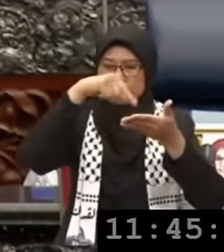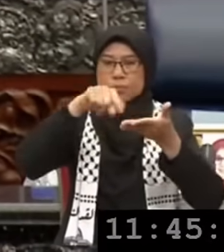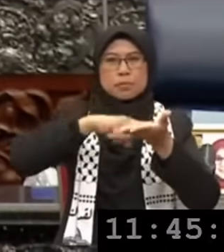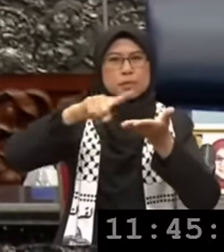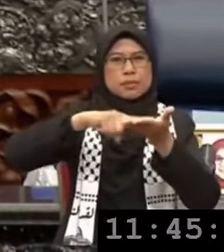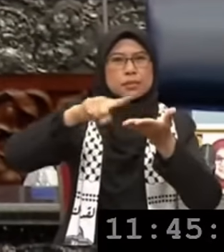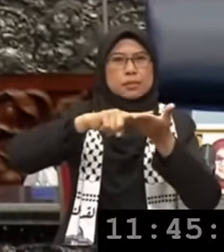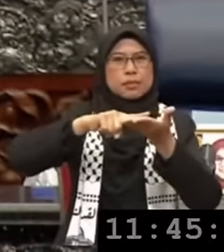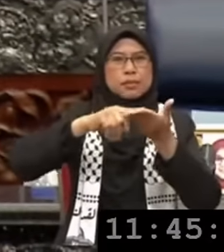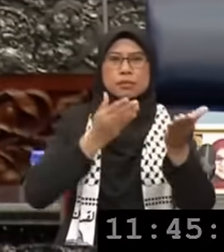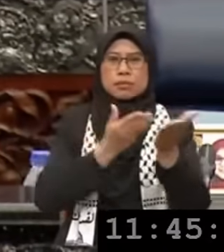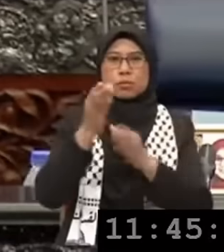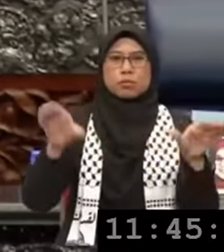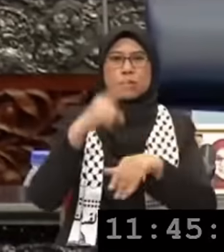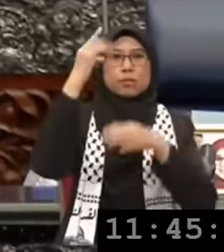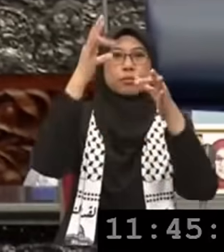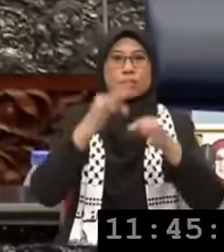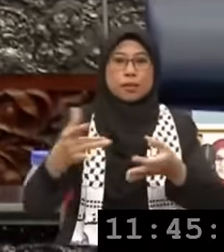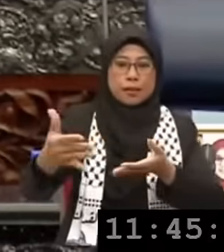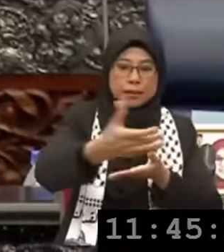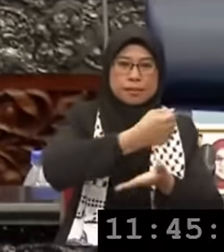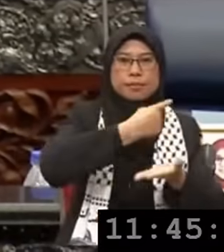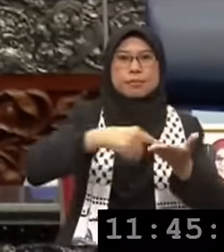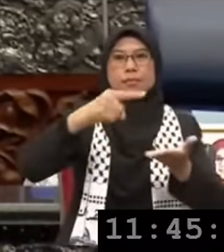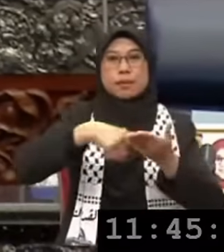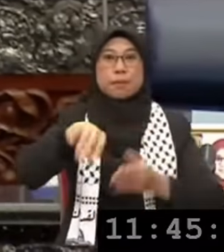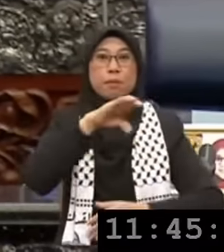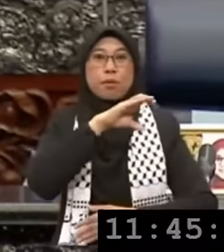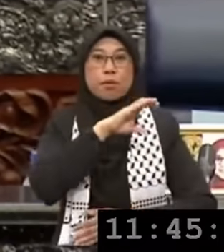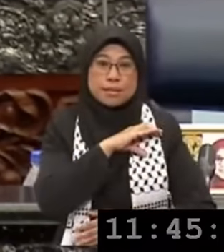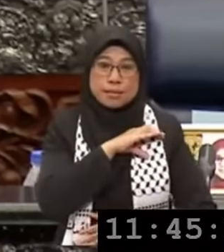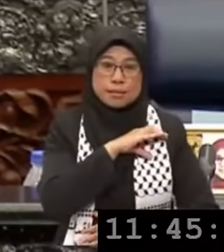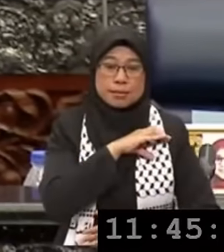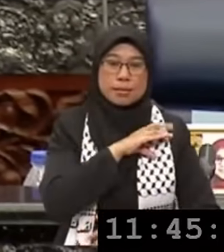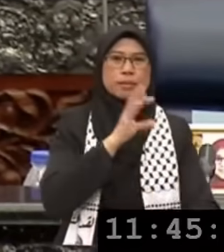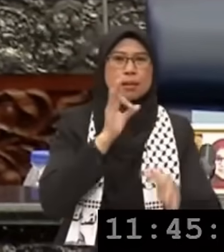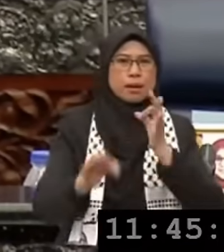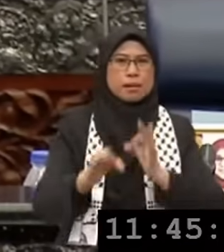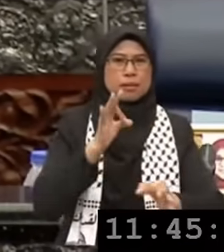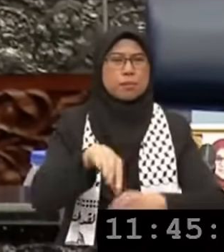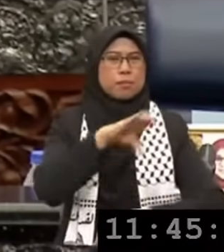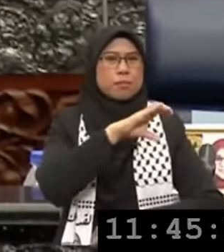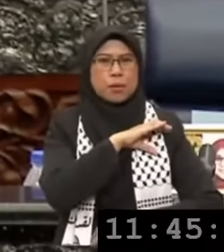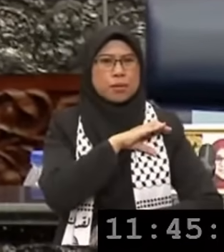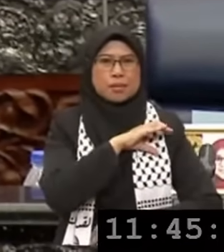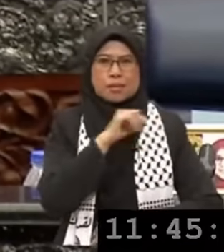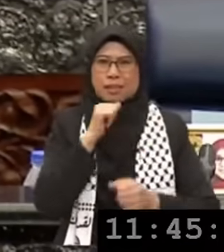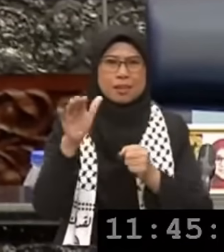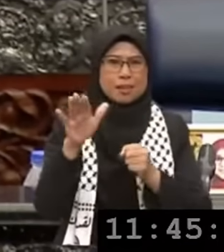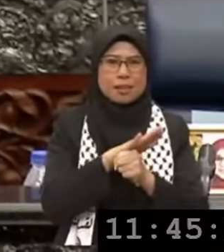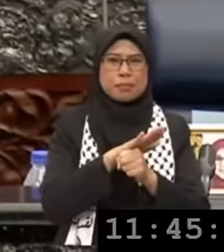dan suruh membuat keputusan hasil siasatan pihak polis Jadi kalau siasatan pihak polis tidak lengkap